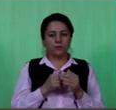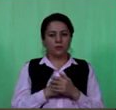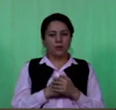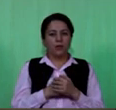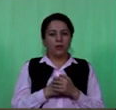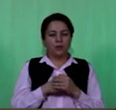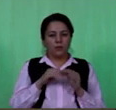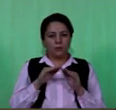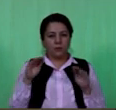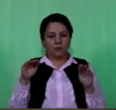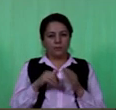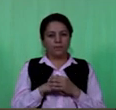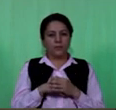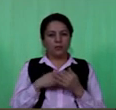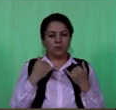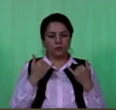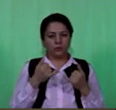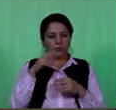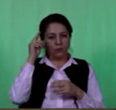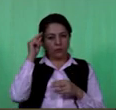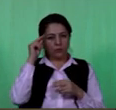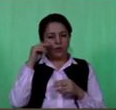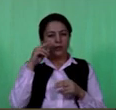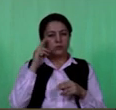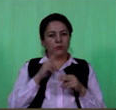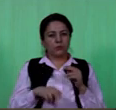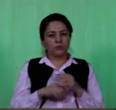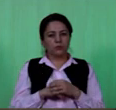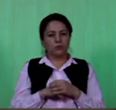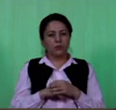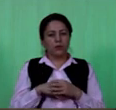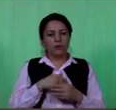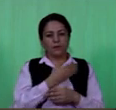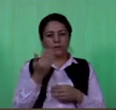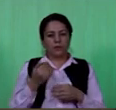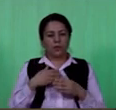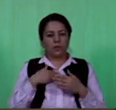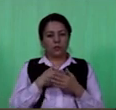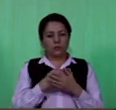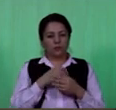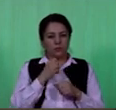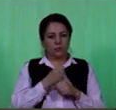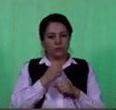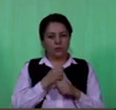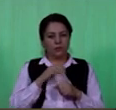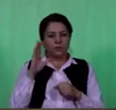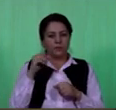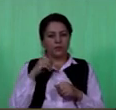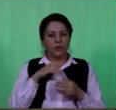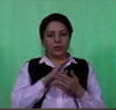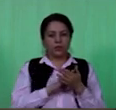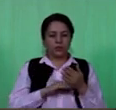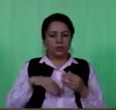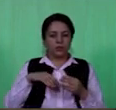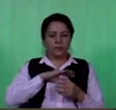ребята на этом наш урок подошёл к концу вы активно работали в течение всего учебного